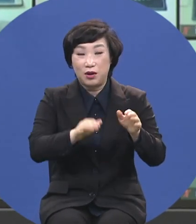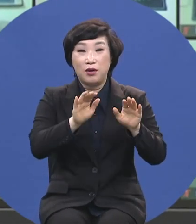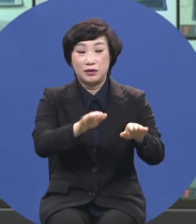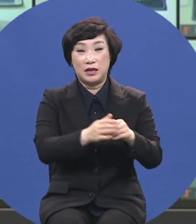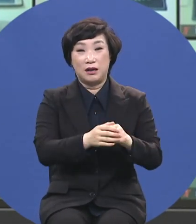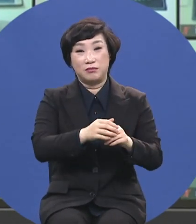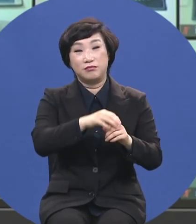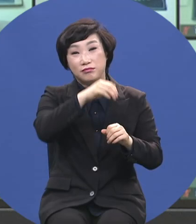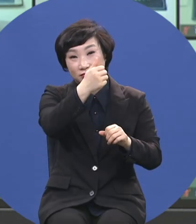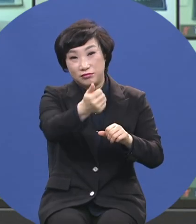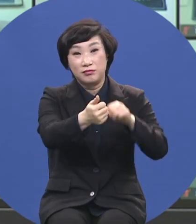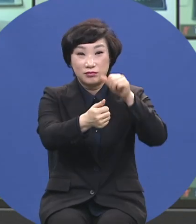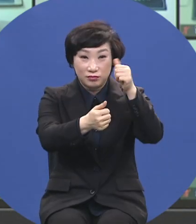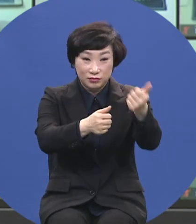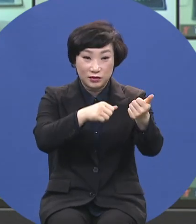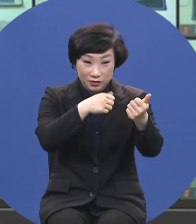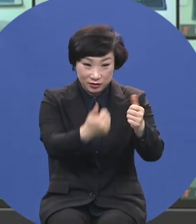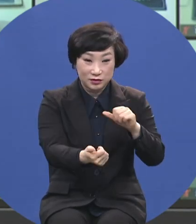차례차례